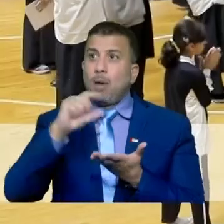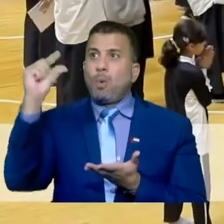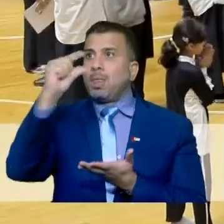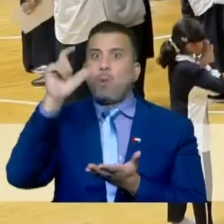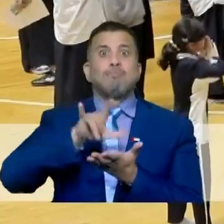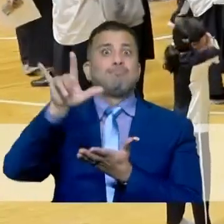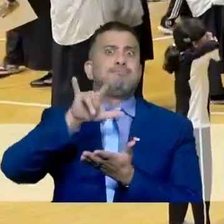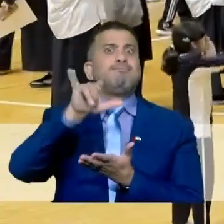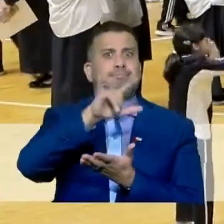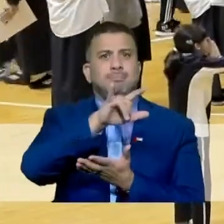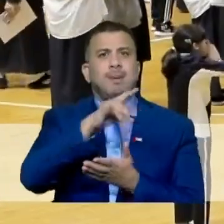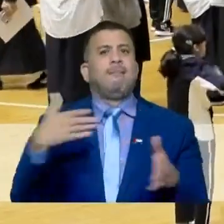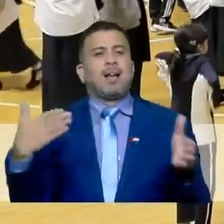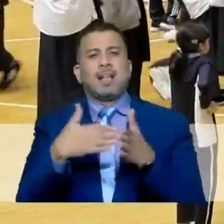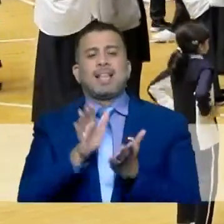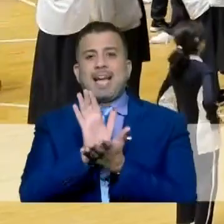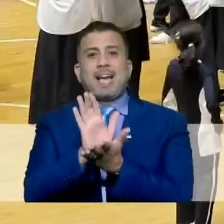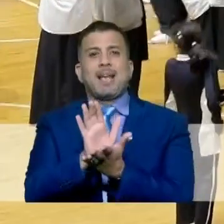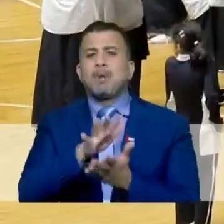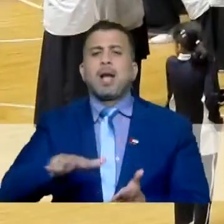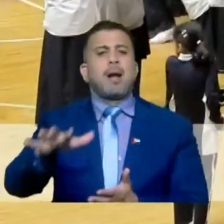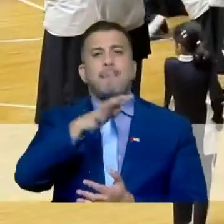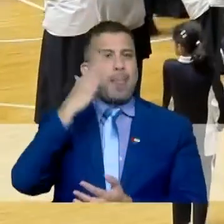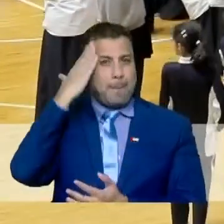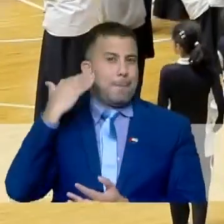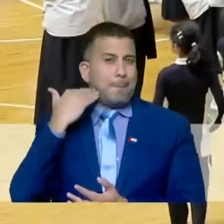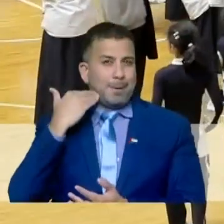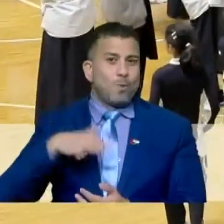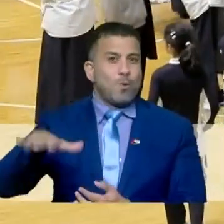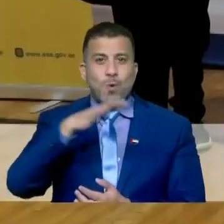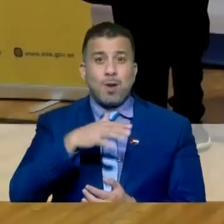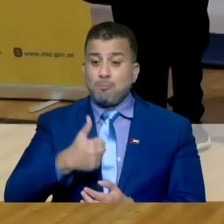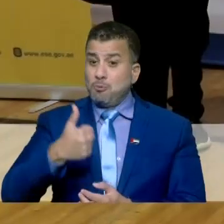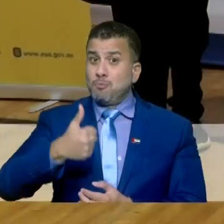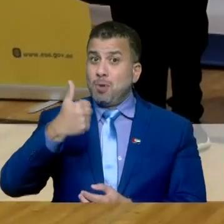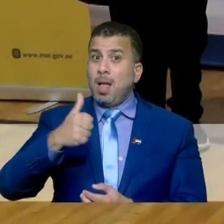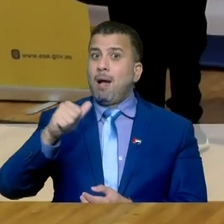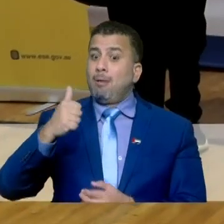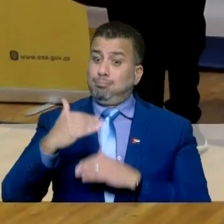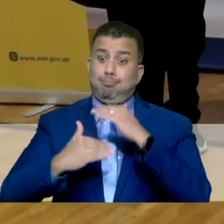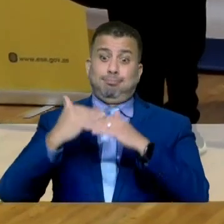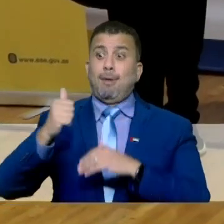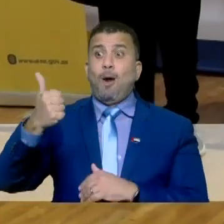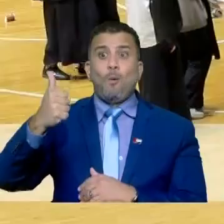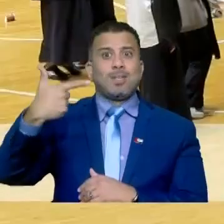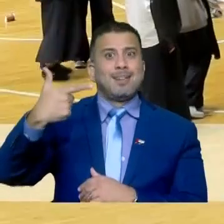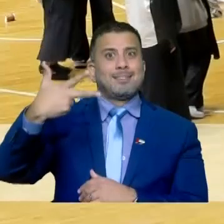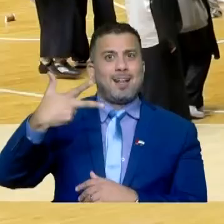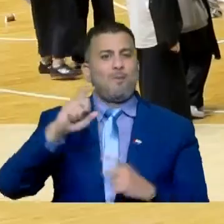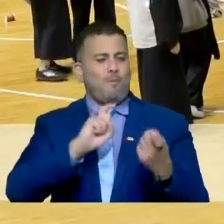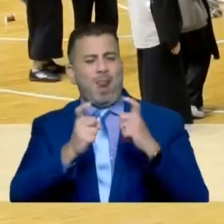والدوليه وفي الختام تم تكريم جميع اللاعبات التي حققنا مراكز متقدمه خلال